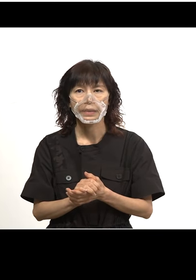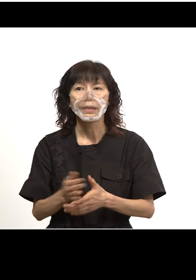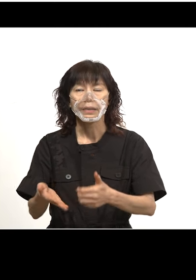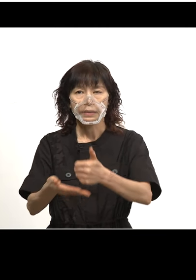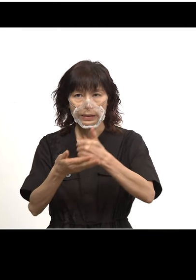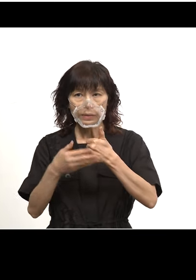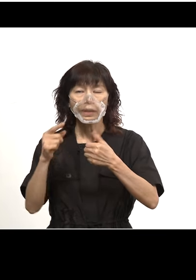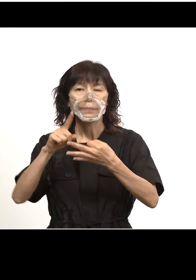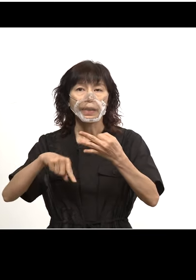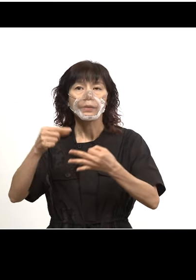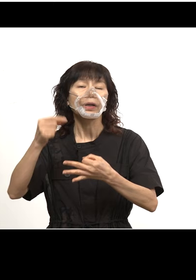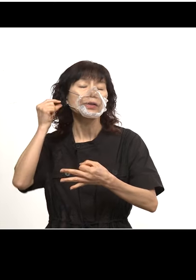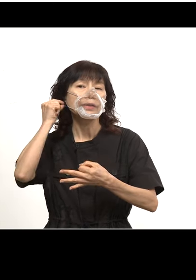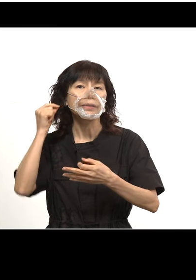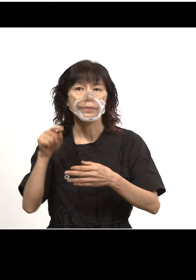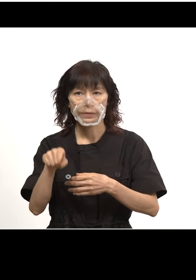或者我首先介紹同埋邀請Grace，